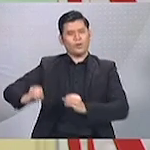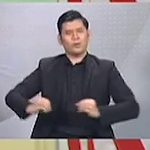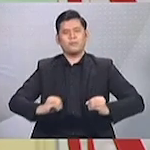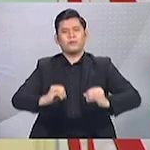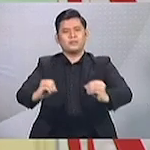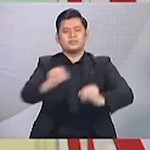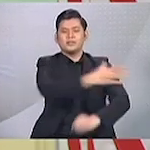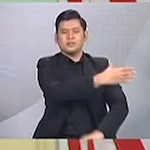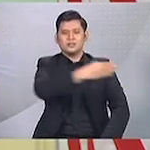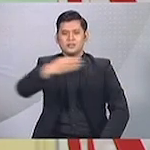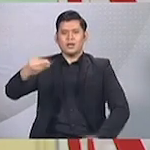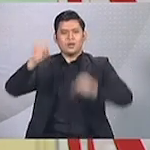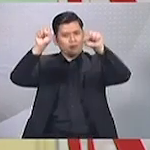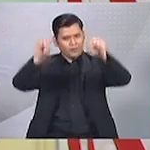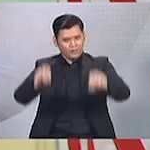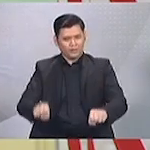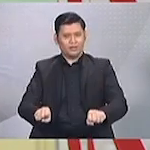dan mereka boleh merujuk